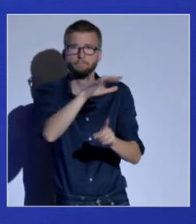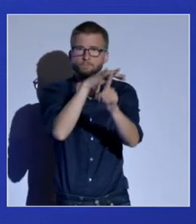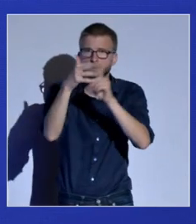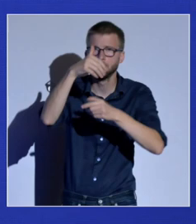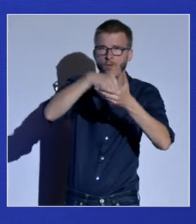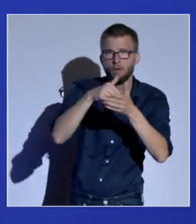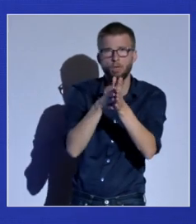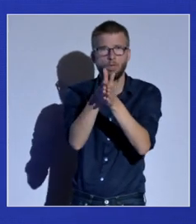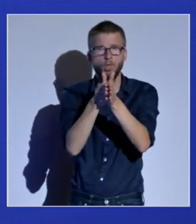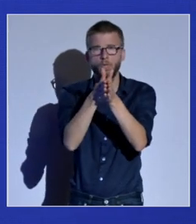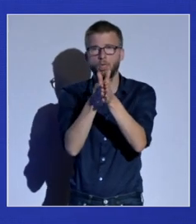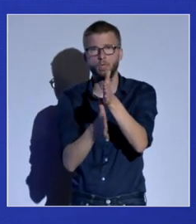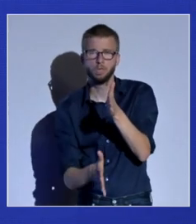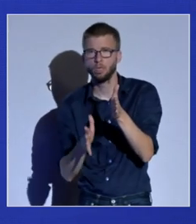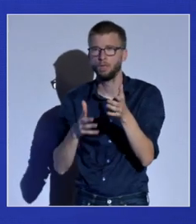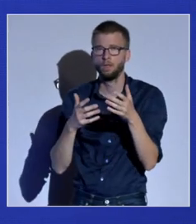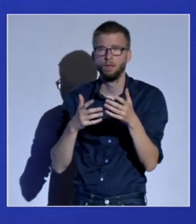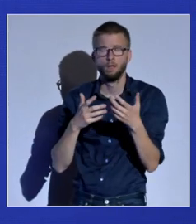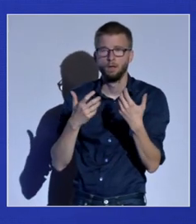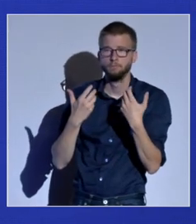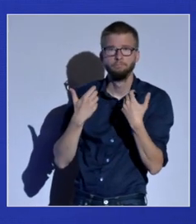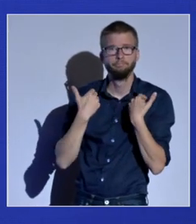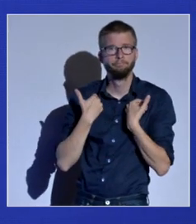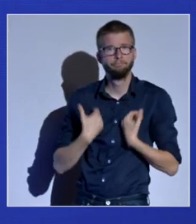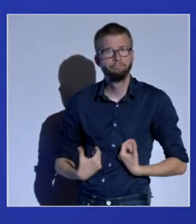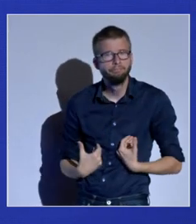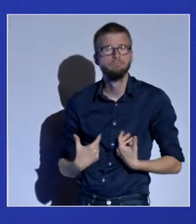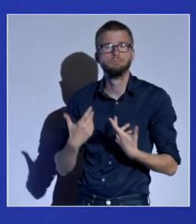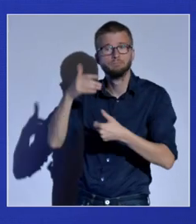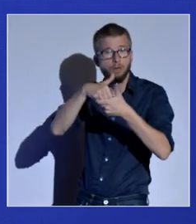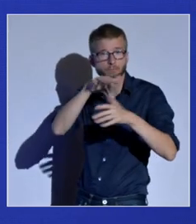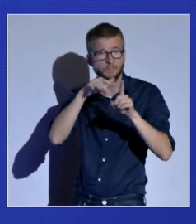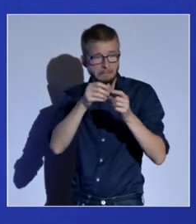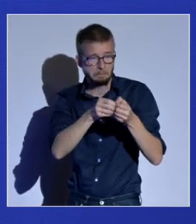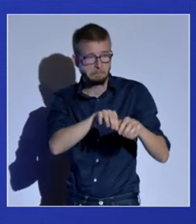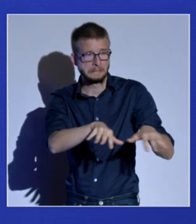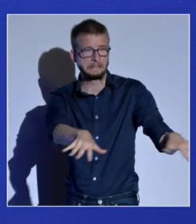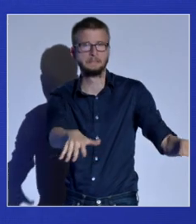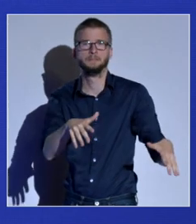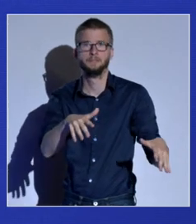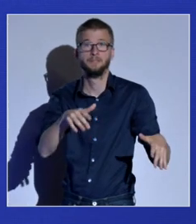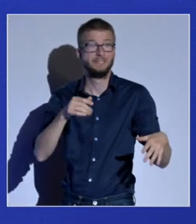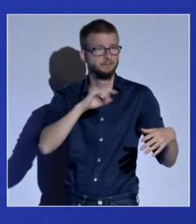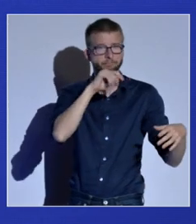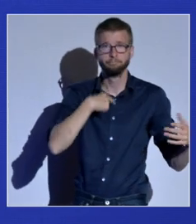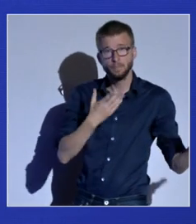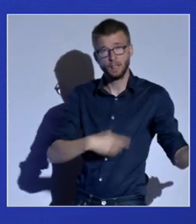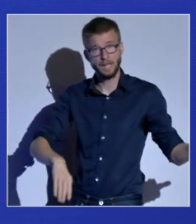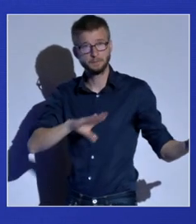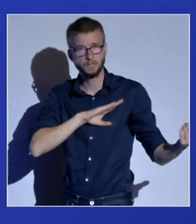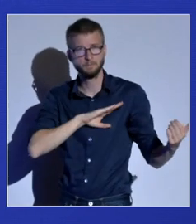et dans la démocratie française. Et c'est donc là précisément notre responsabilité